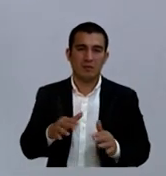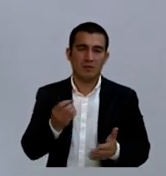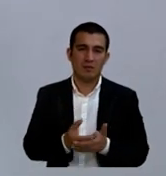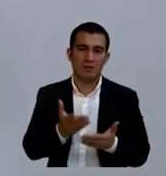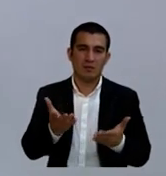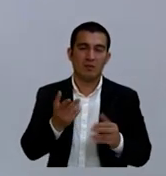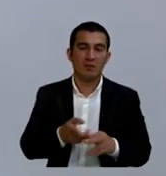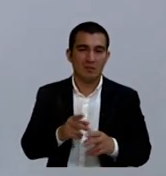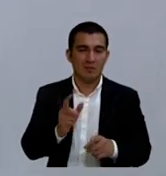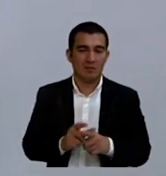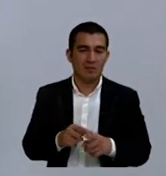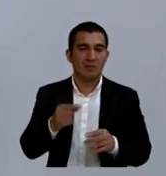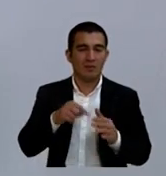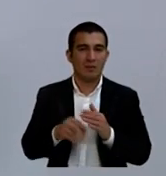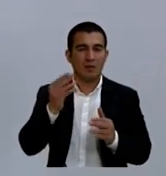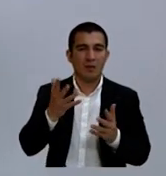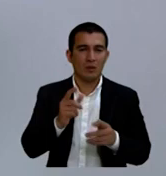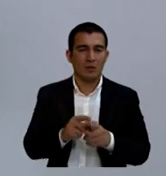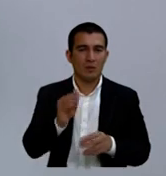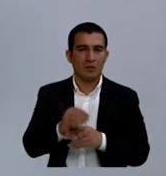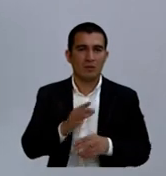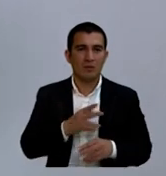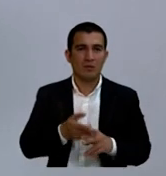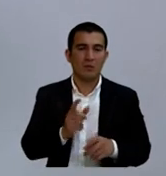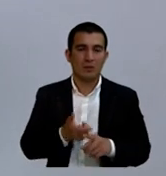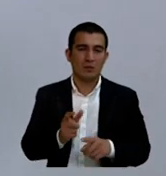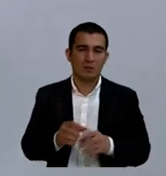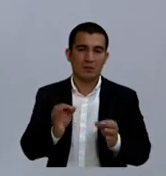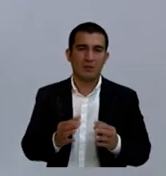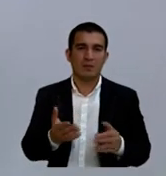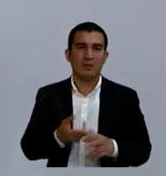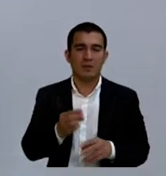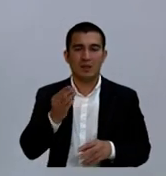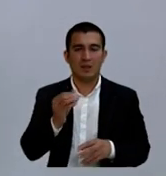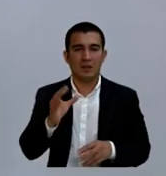qanday so'z ishlatildi? To'ppa-to'g'ri, shevaga oid so'z.